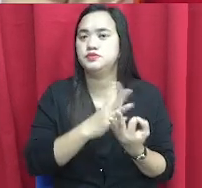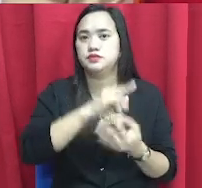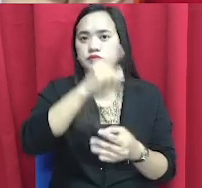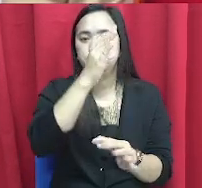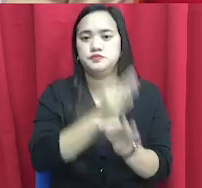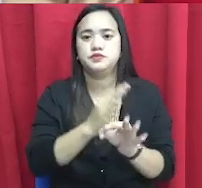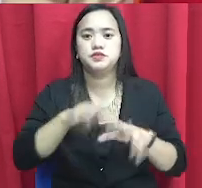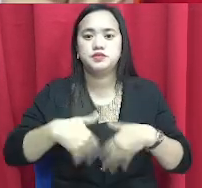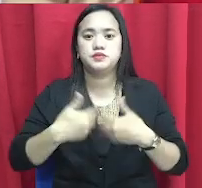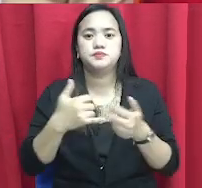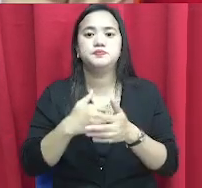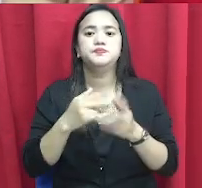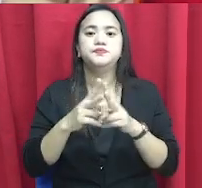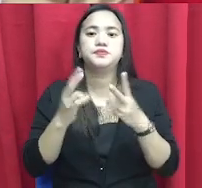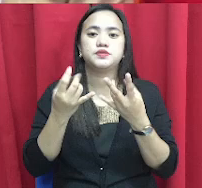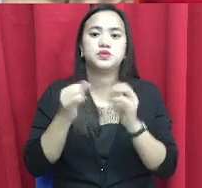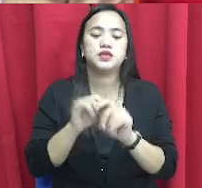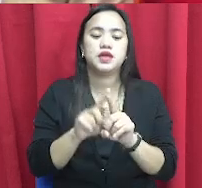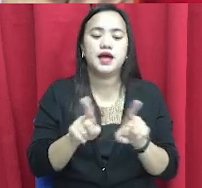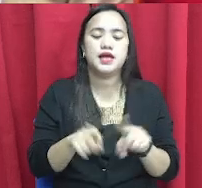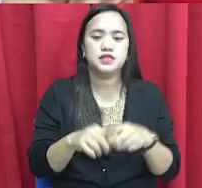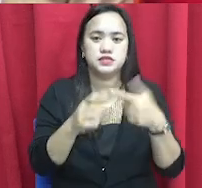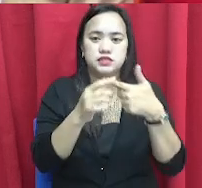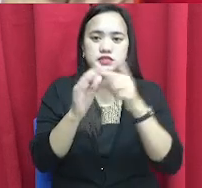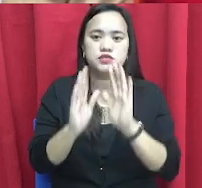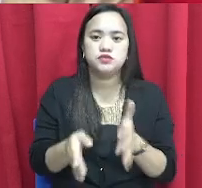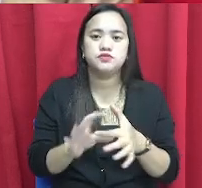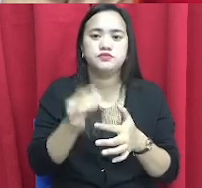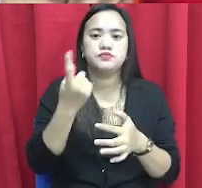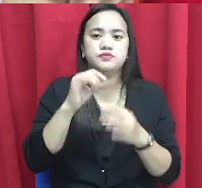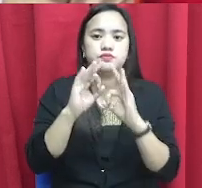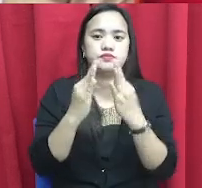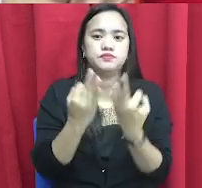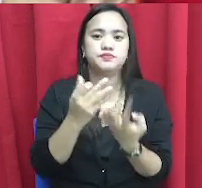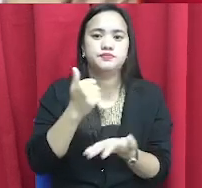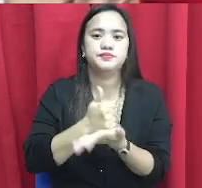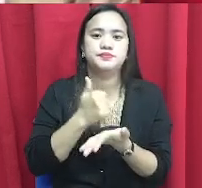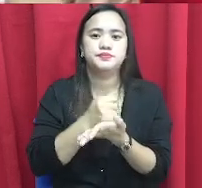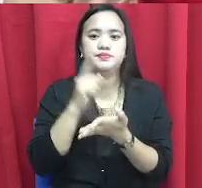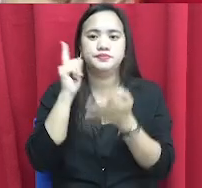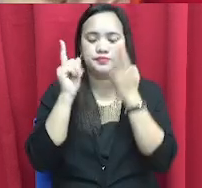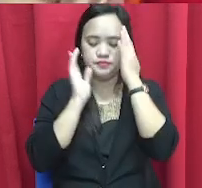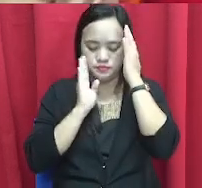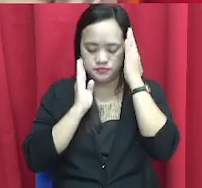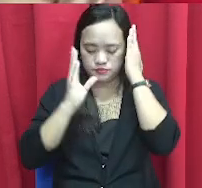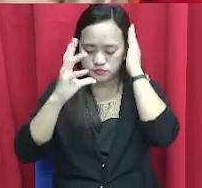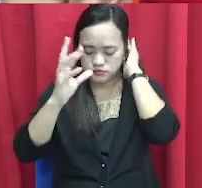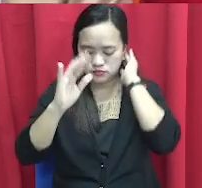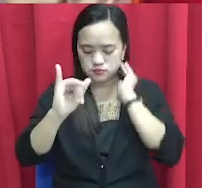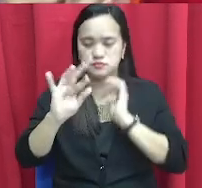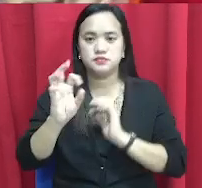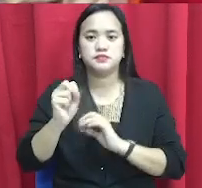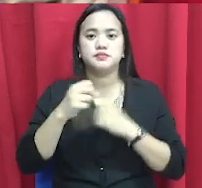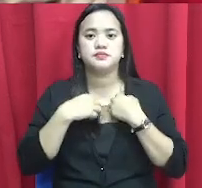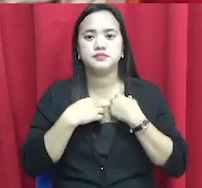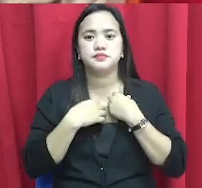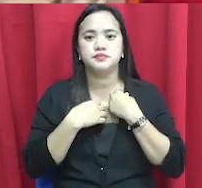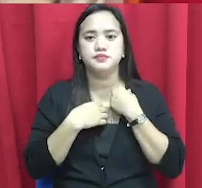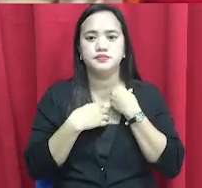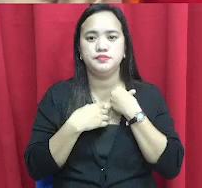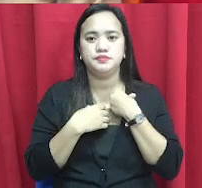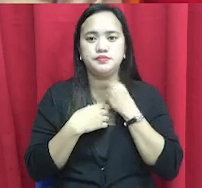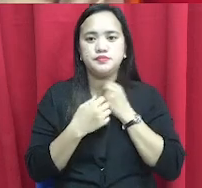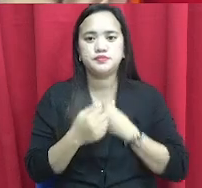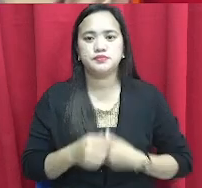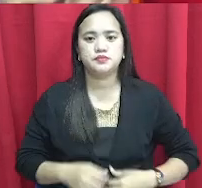ito kahalaga bilang isang leader po ng tahanan sir Chris Yes ah Maraming salamat po muli at